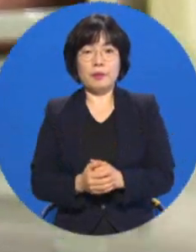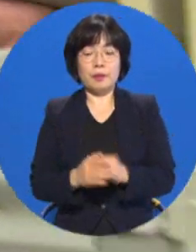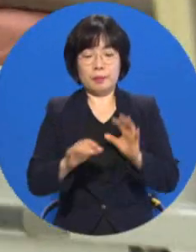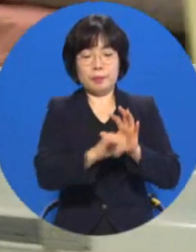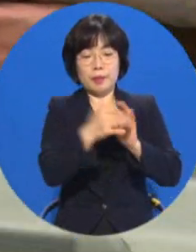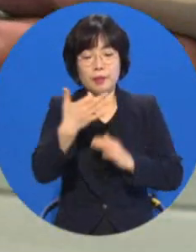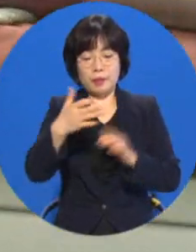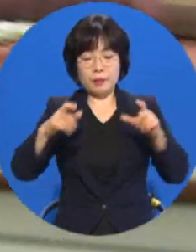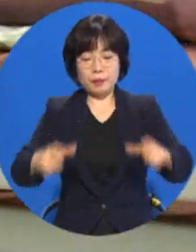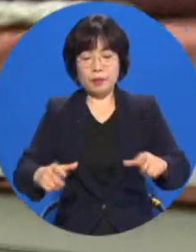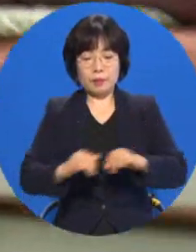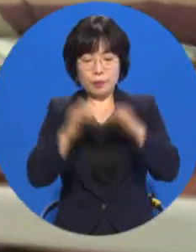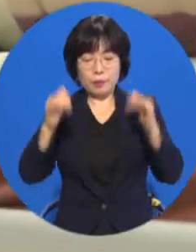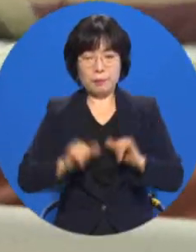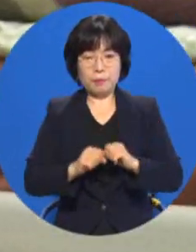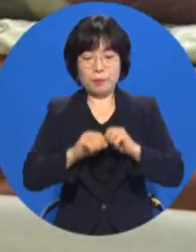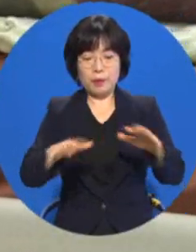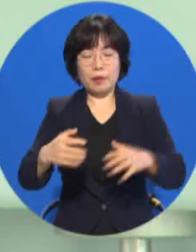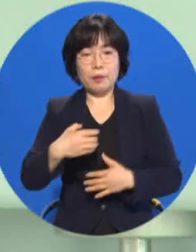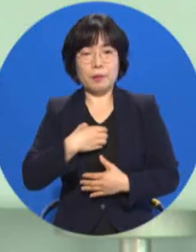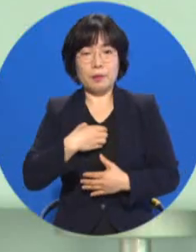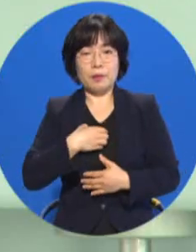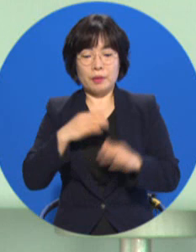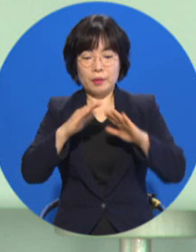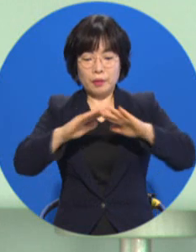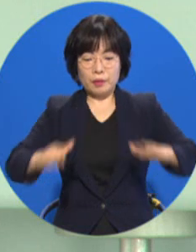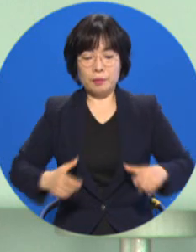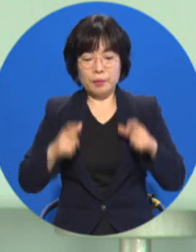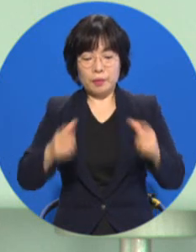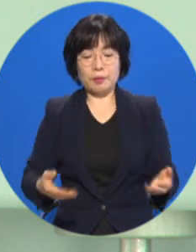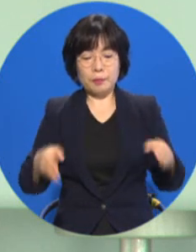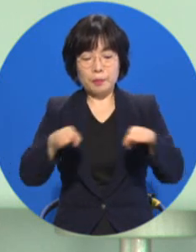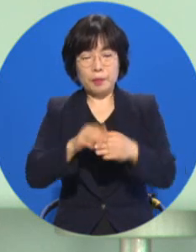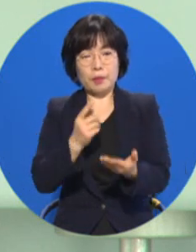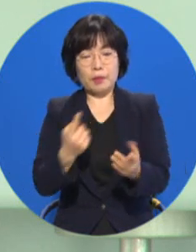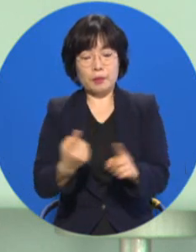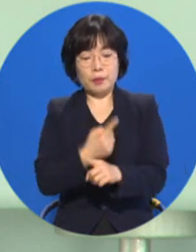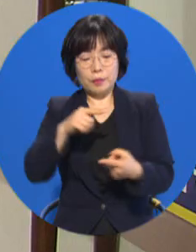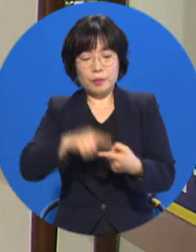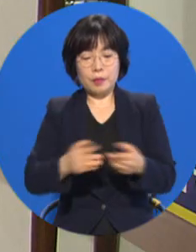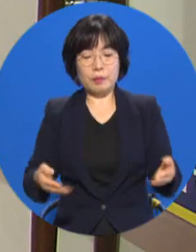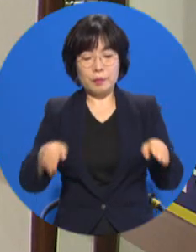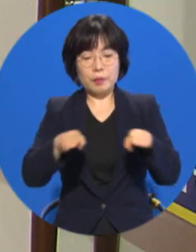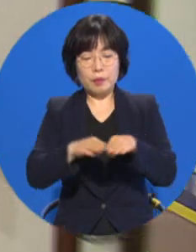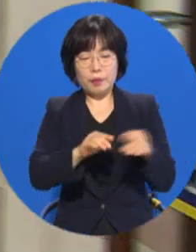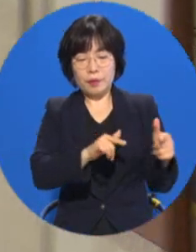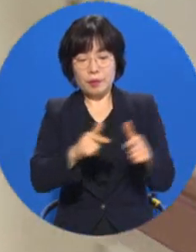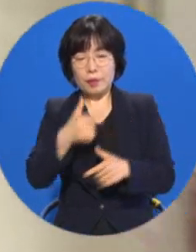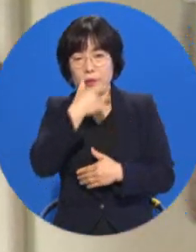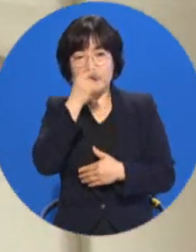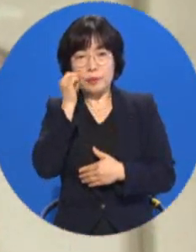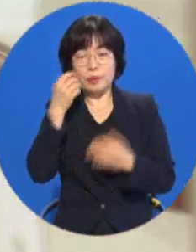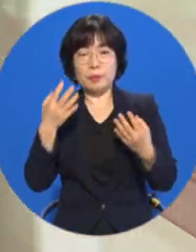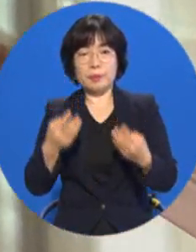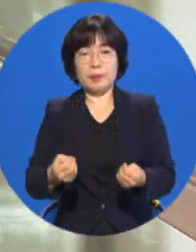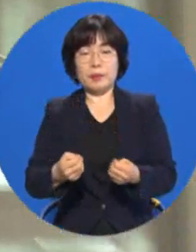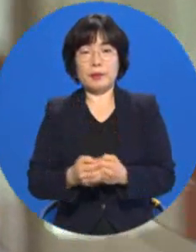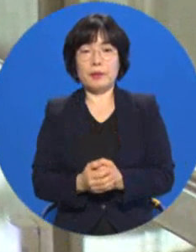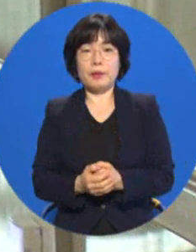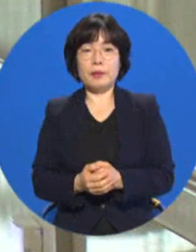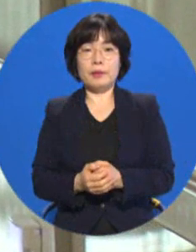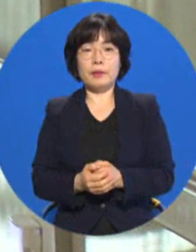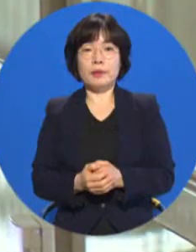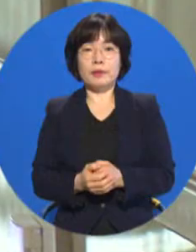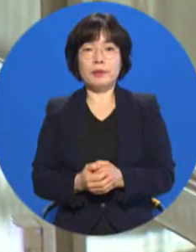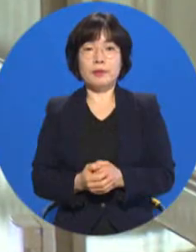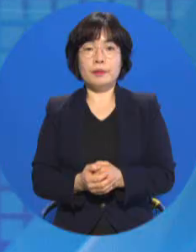코로나19 지역사회 확산 위기감이 높아지면서 전문 치료시설 부족으로 지역의료 대응체계는 무력한 상황입니다. MBC 뉴스